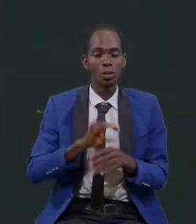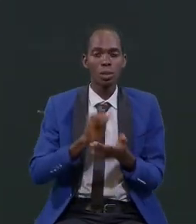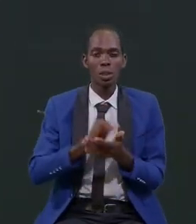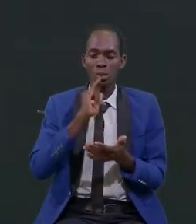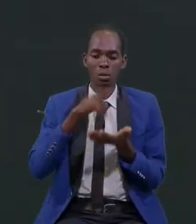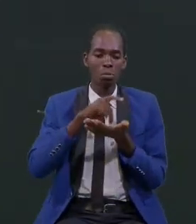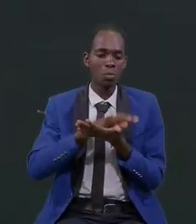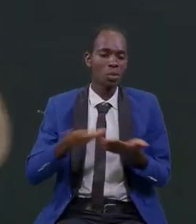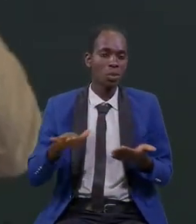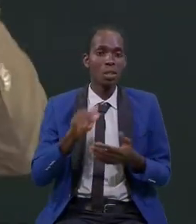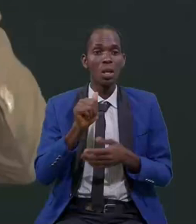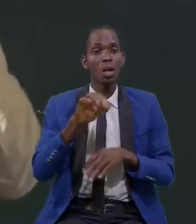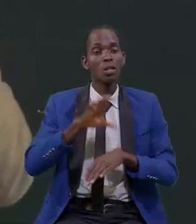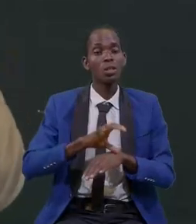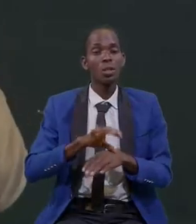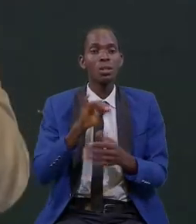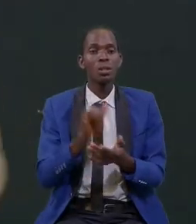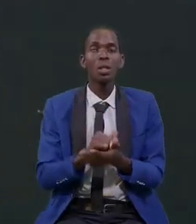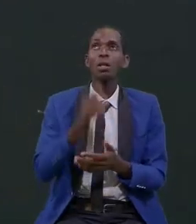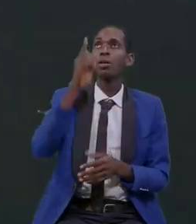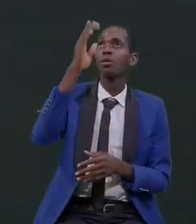purifiée. L'église que